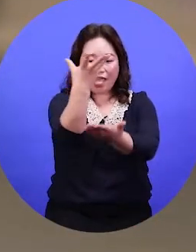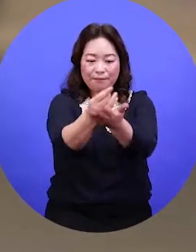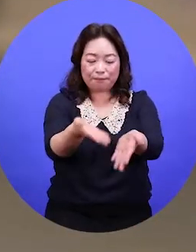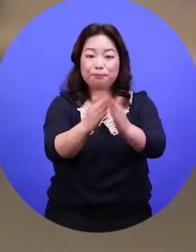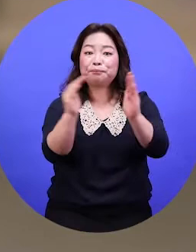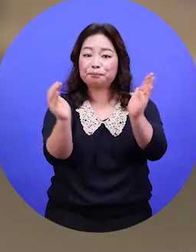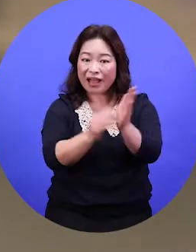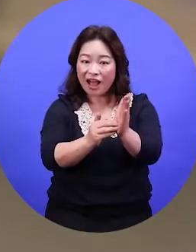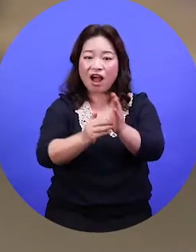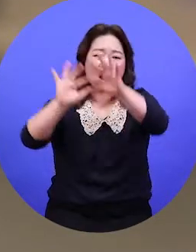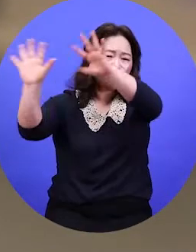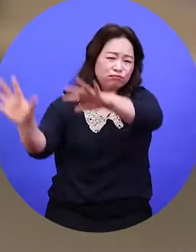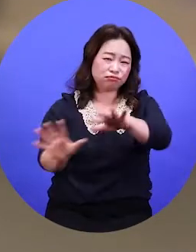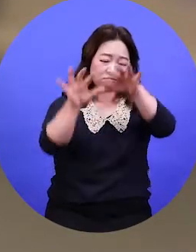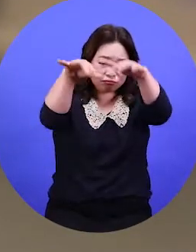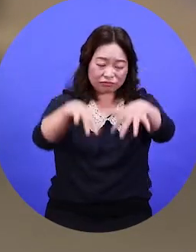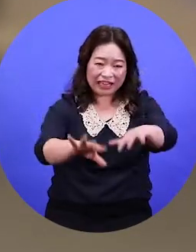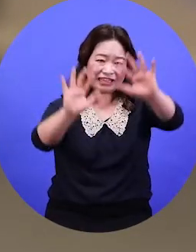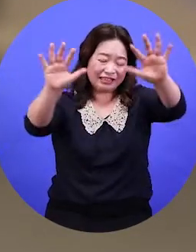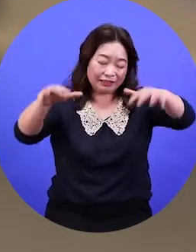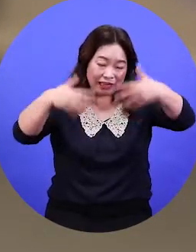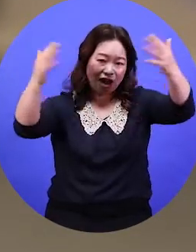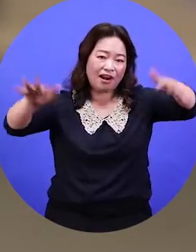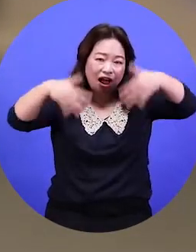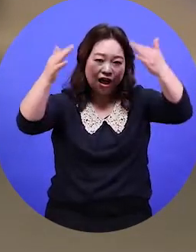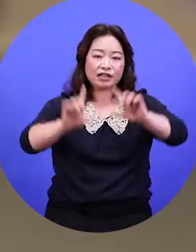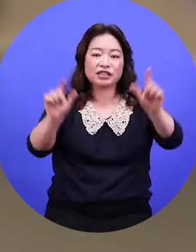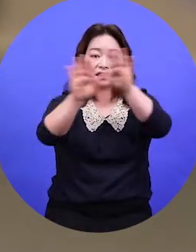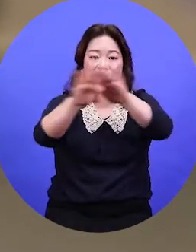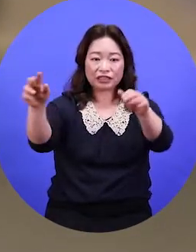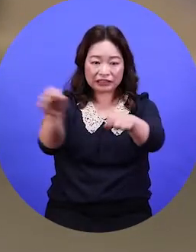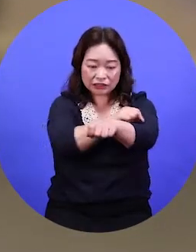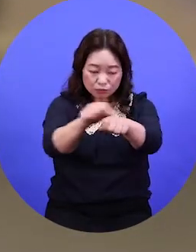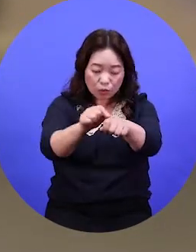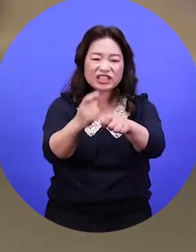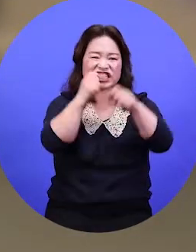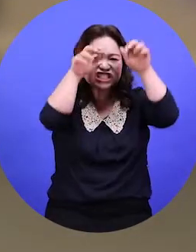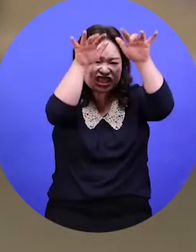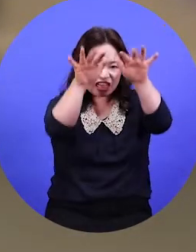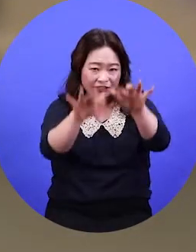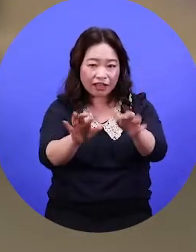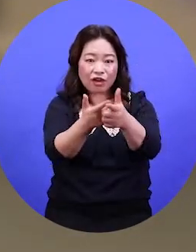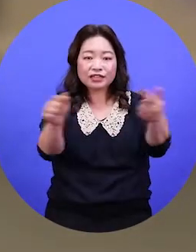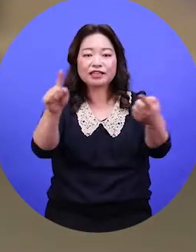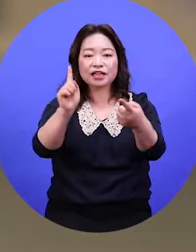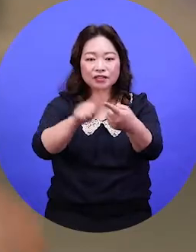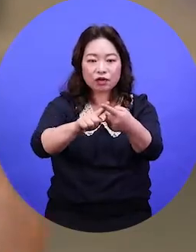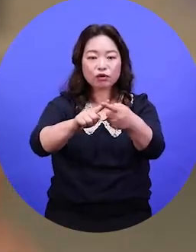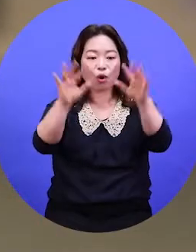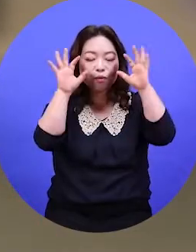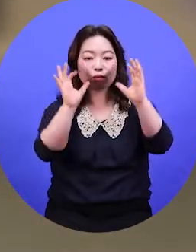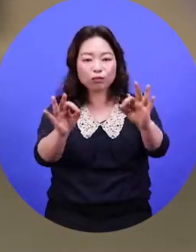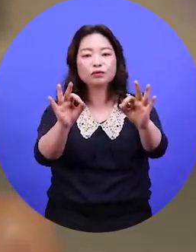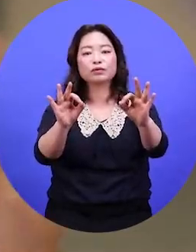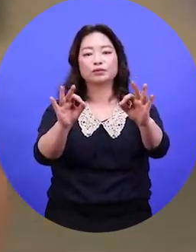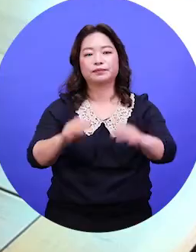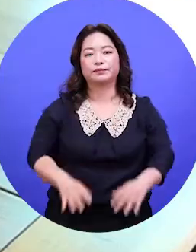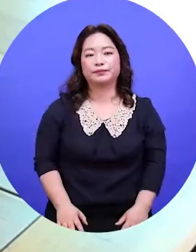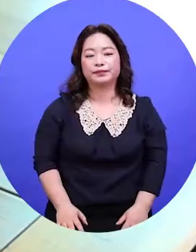대설, 풍랑 등 기상특보나 눈사태, 시설물 붕괴 등 재난 예경보를 수신할 수 있도록 합니다.